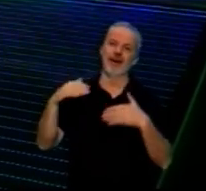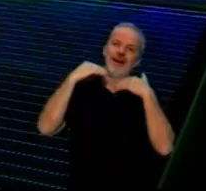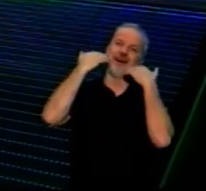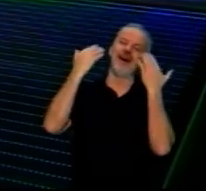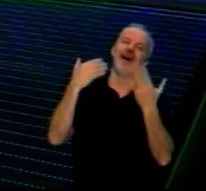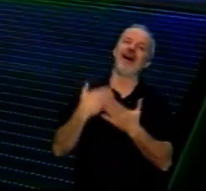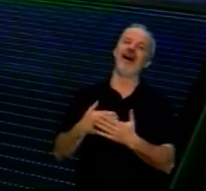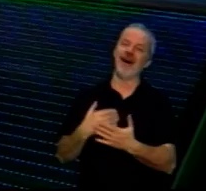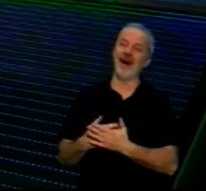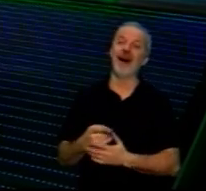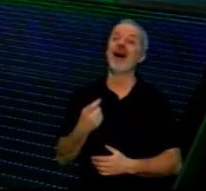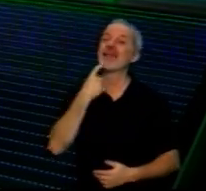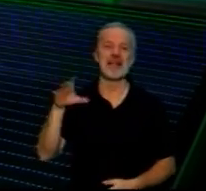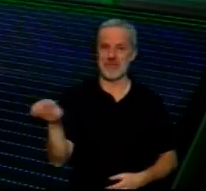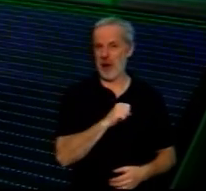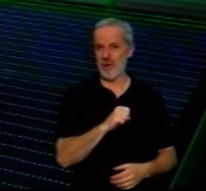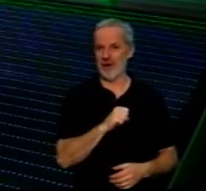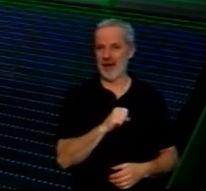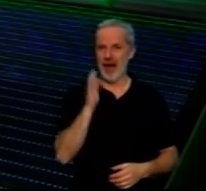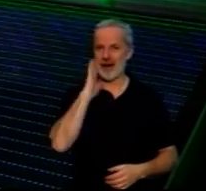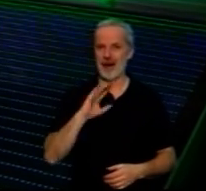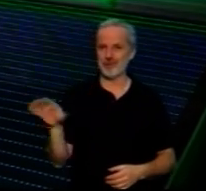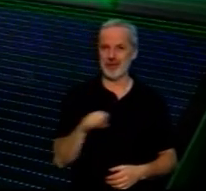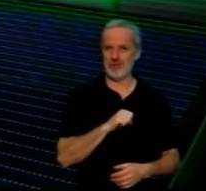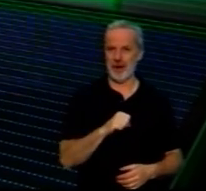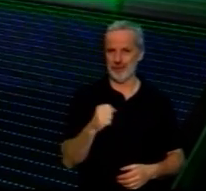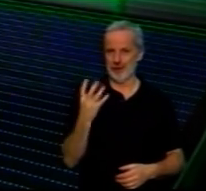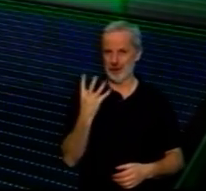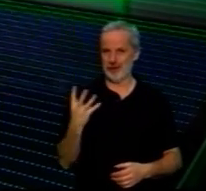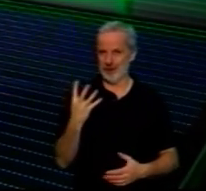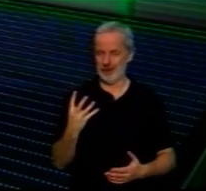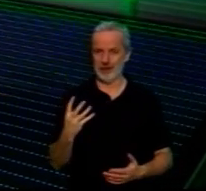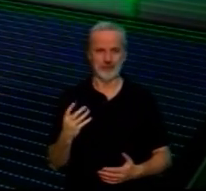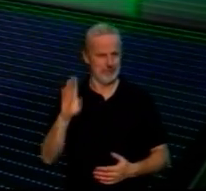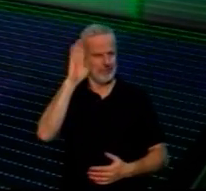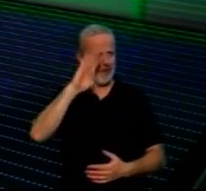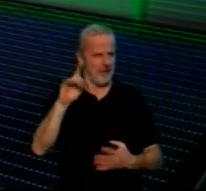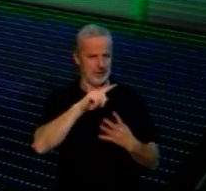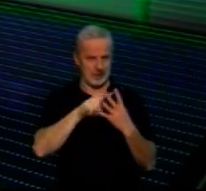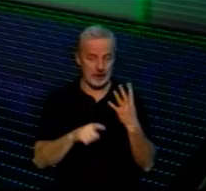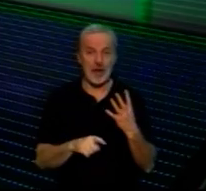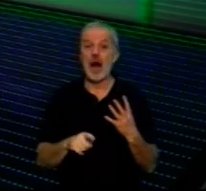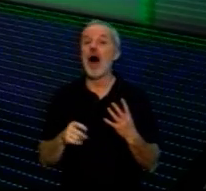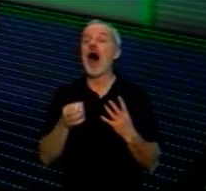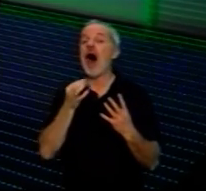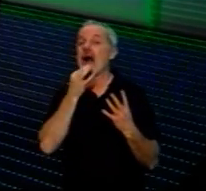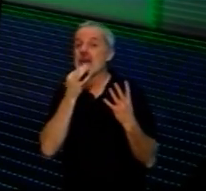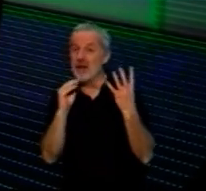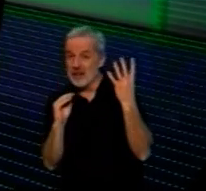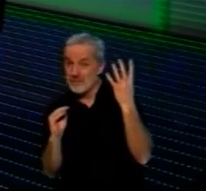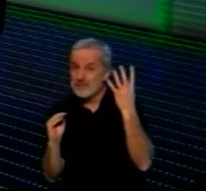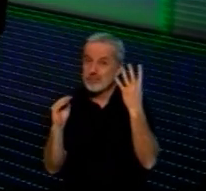tak ty 4 bychom chtěli taky mít. Není to špatná 4. Není to vůbec špatná 4. Když tomu přidám ještě ty další závodníky, kteří jsou v